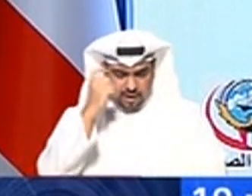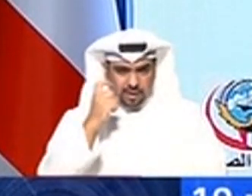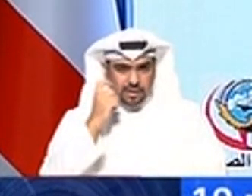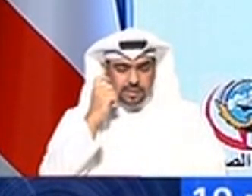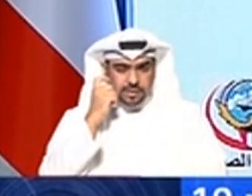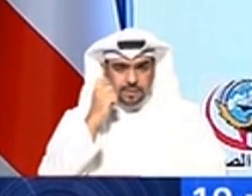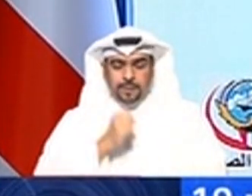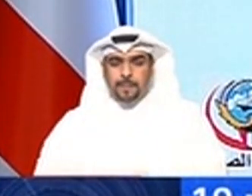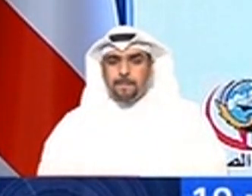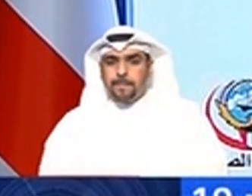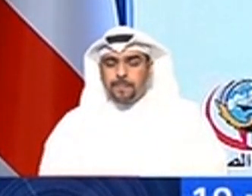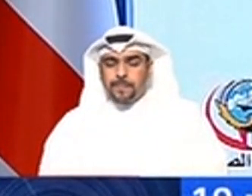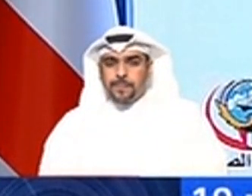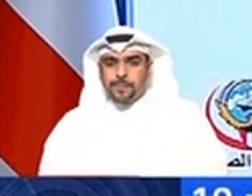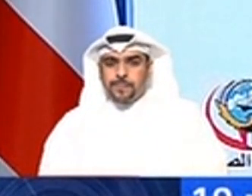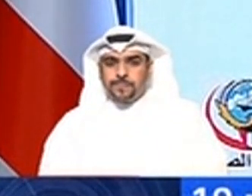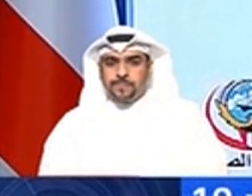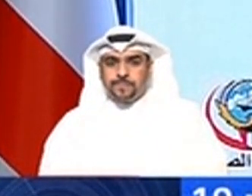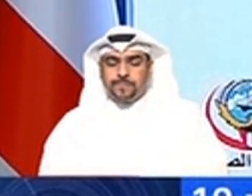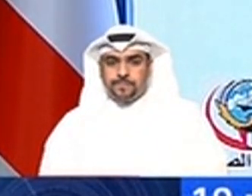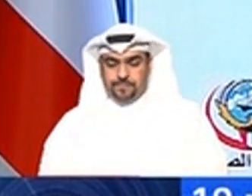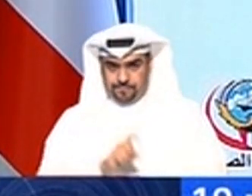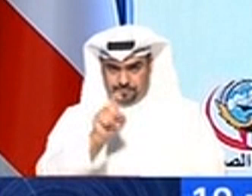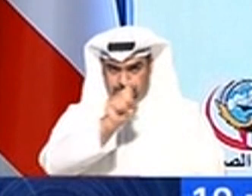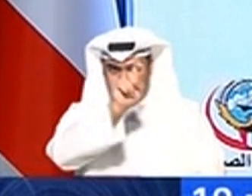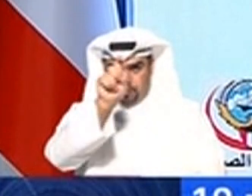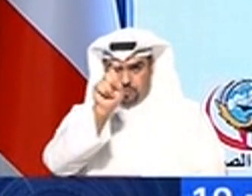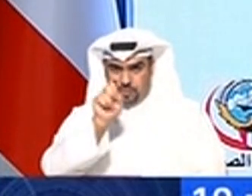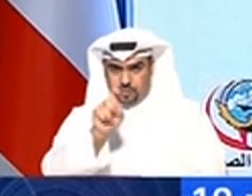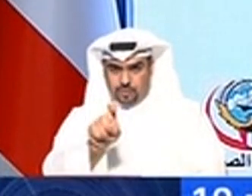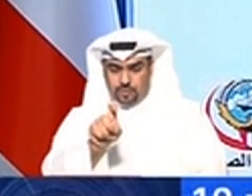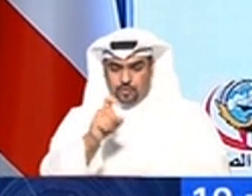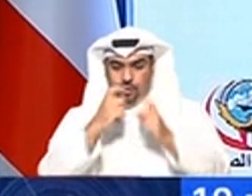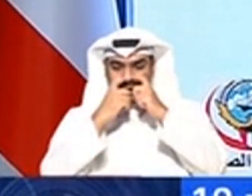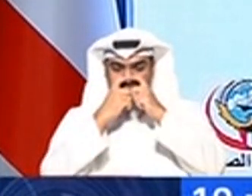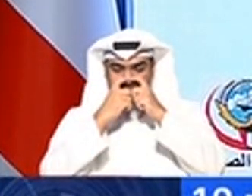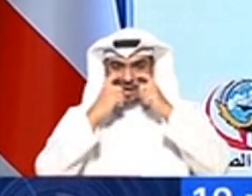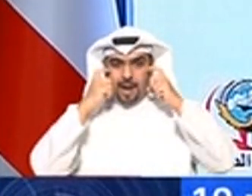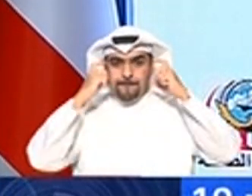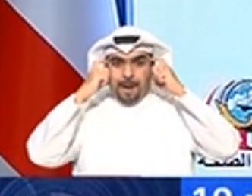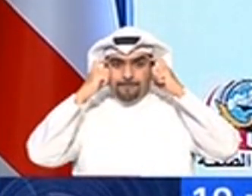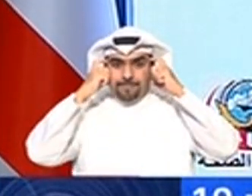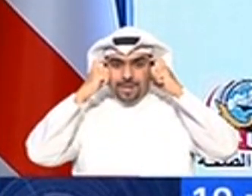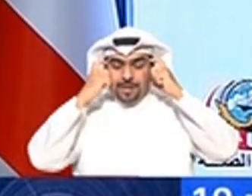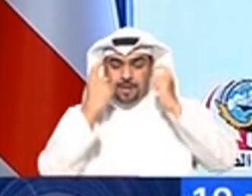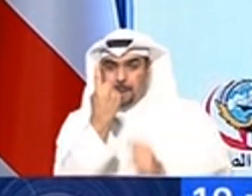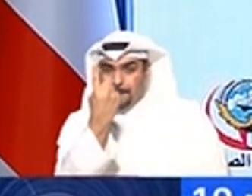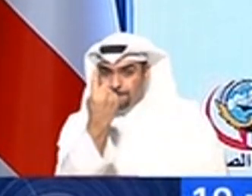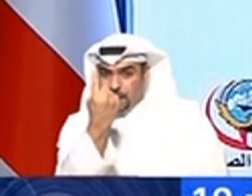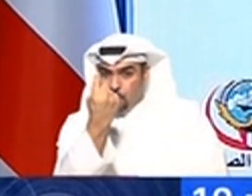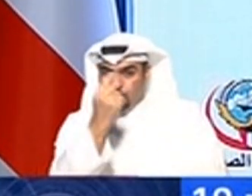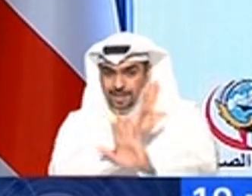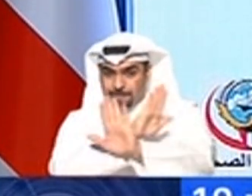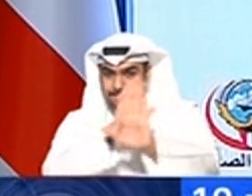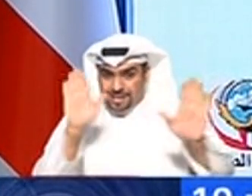هل يمكن إعادة استخدام الكمام مرة أخرى أو تعقيمه بواسطة معقم